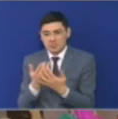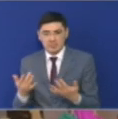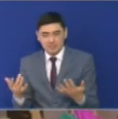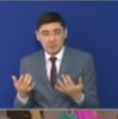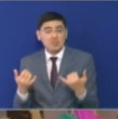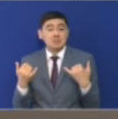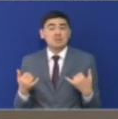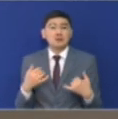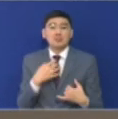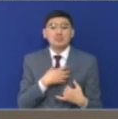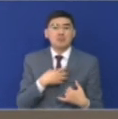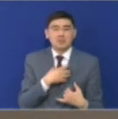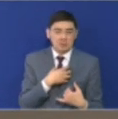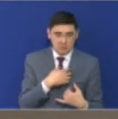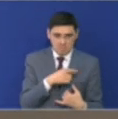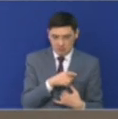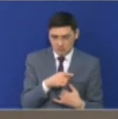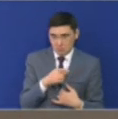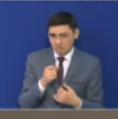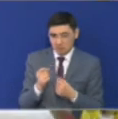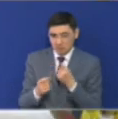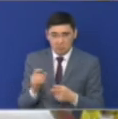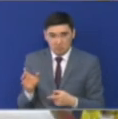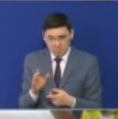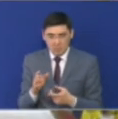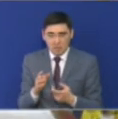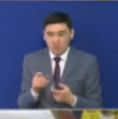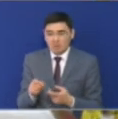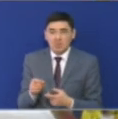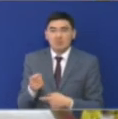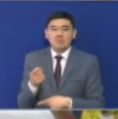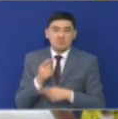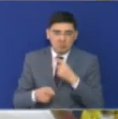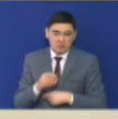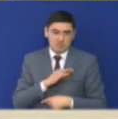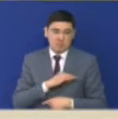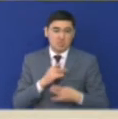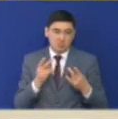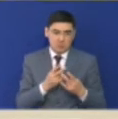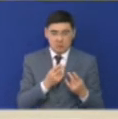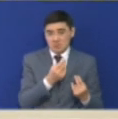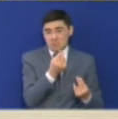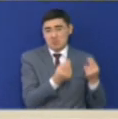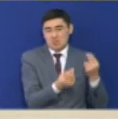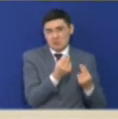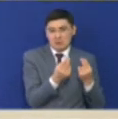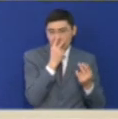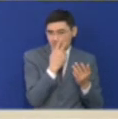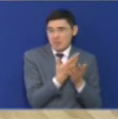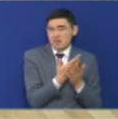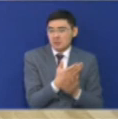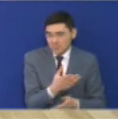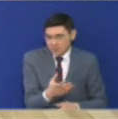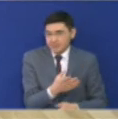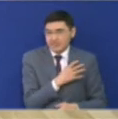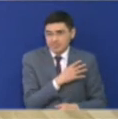– меньше потреблять первичное сырье и больше потреблять вторичное. Это и попытались выразить в игровой форме участники экофестиваля. Стоит